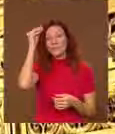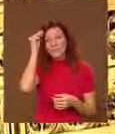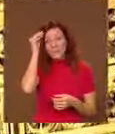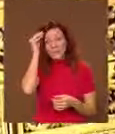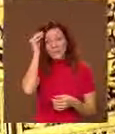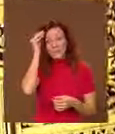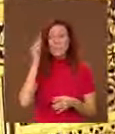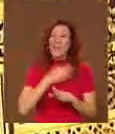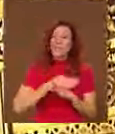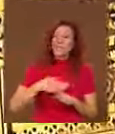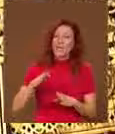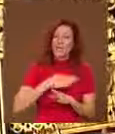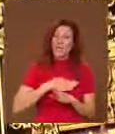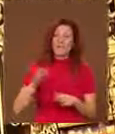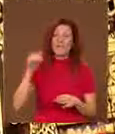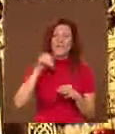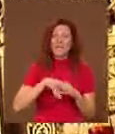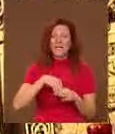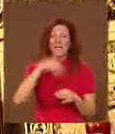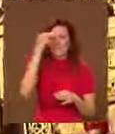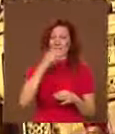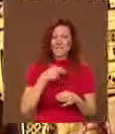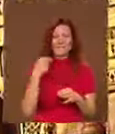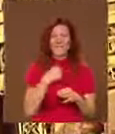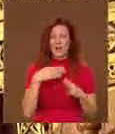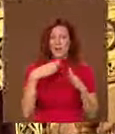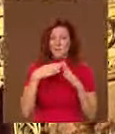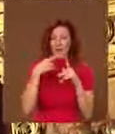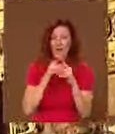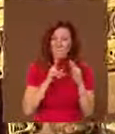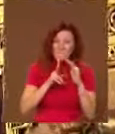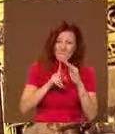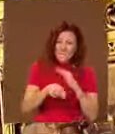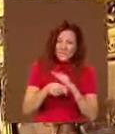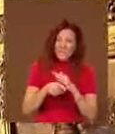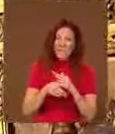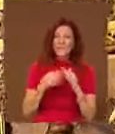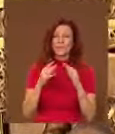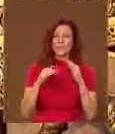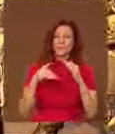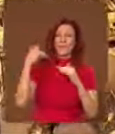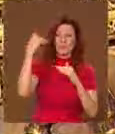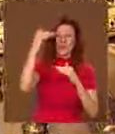иконографската композиция на Тайната вечеря присъства винаги на